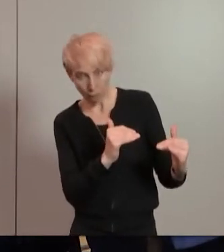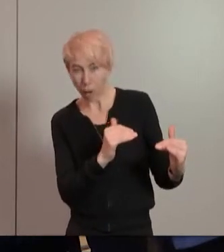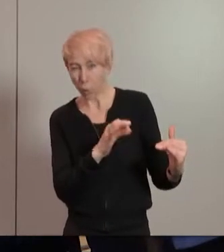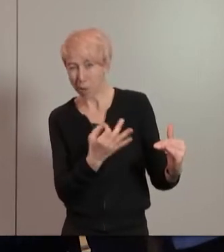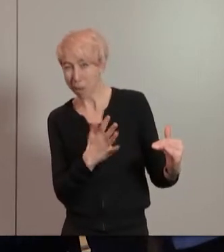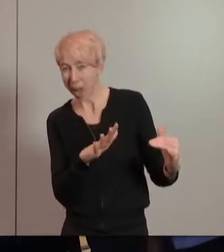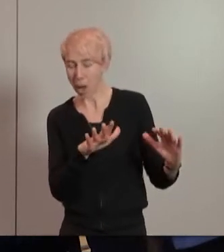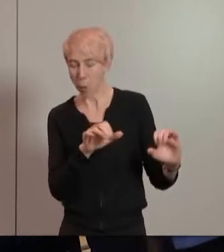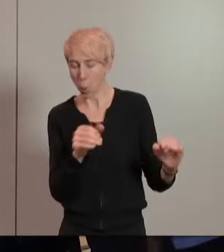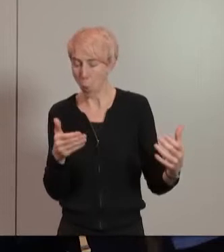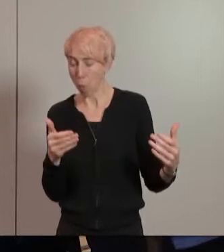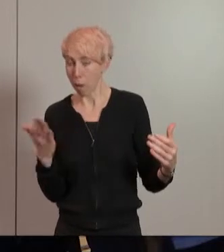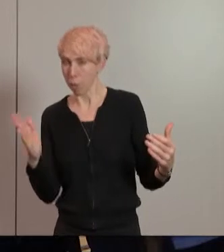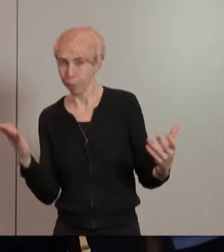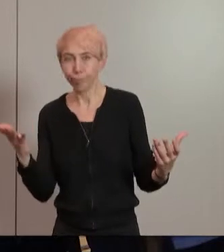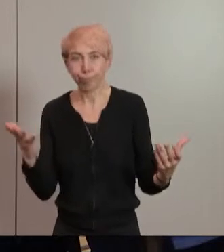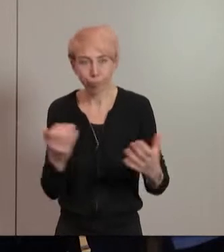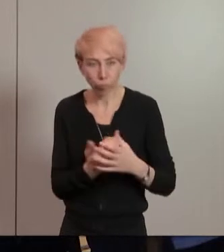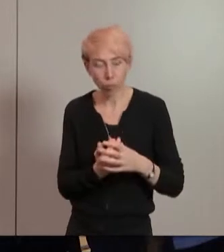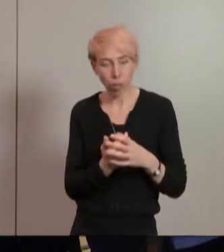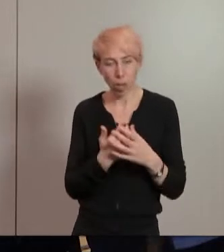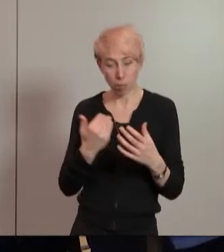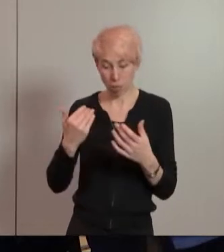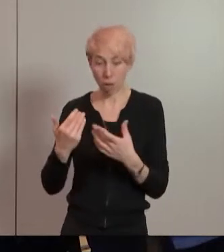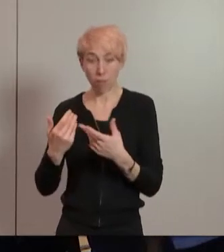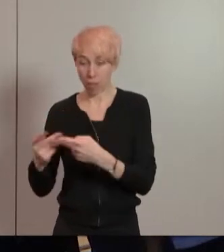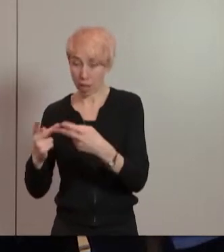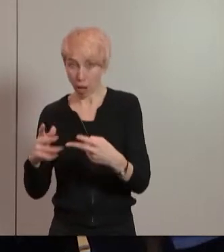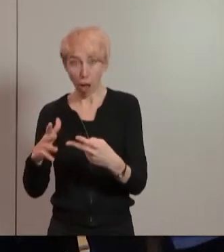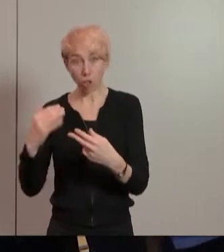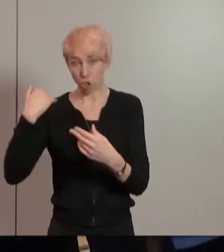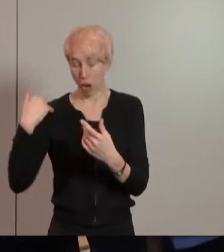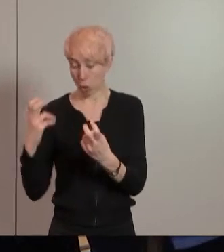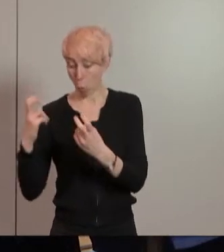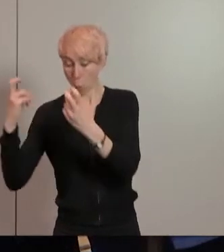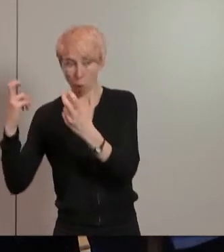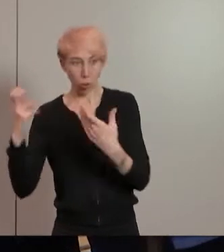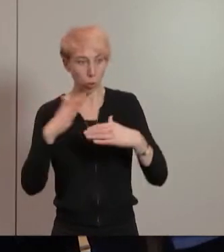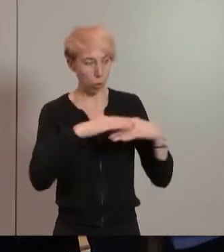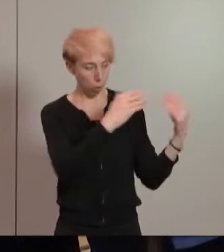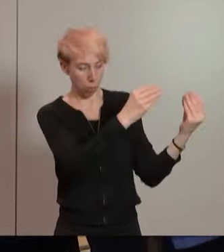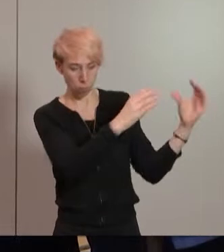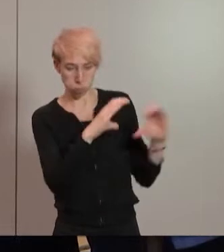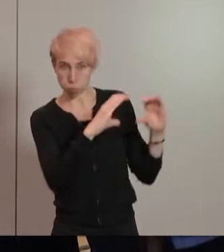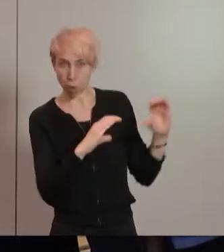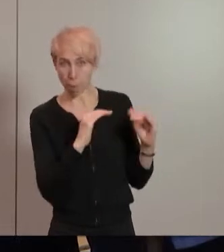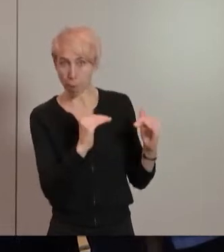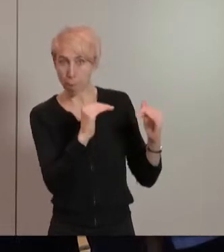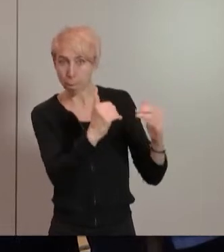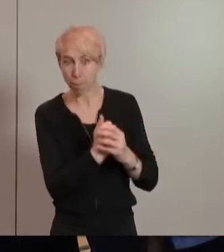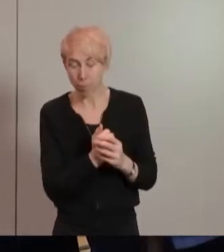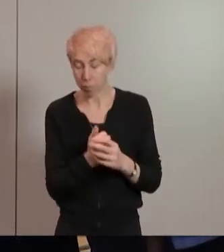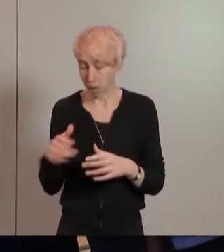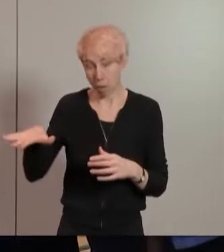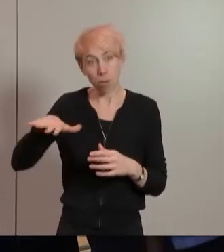relative au vu de la hausse des charges des collectivités et présage une régression de leur capacité d'intervention.